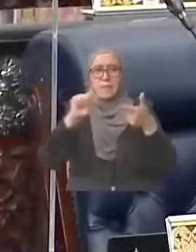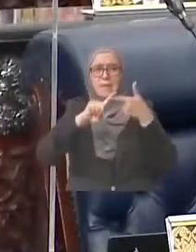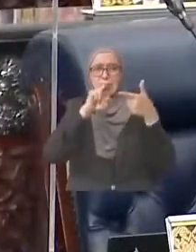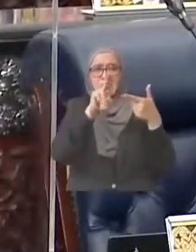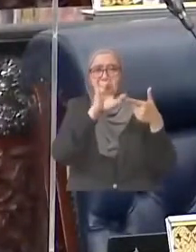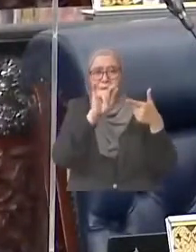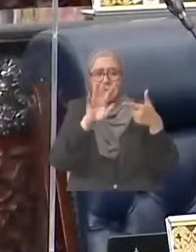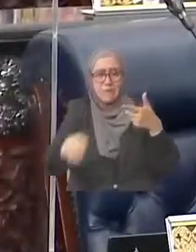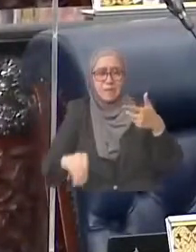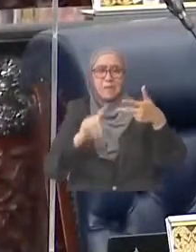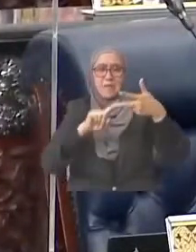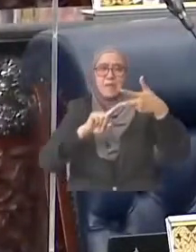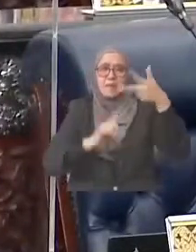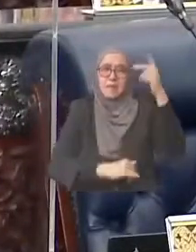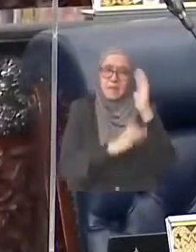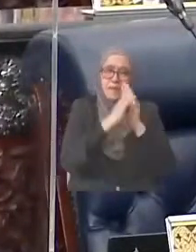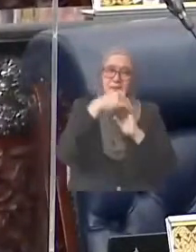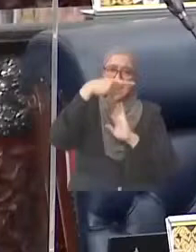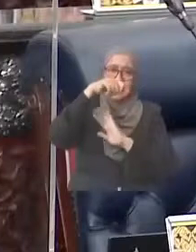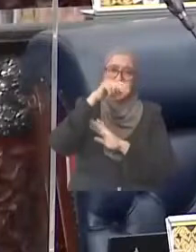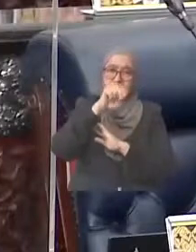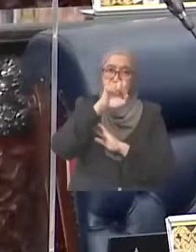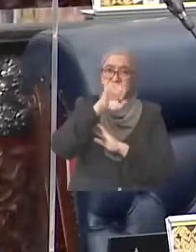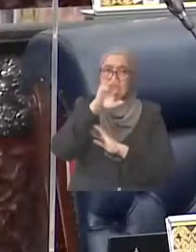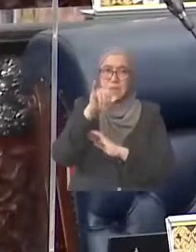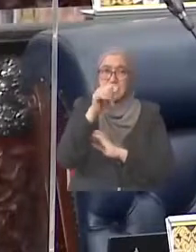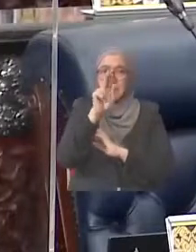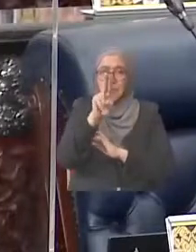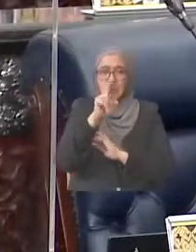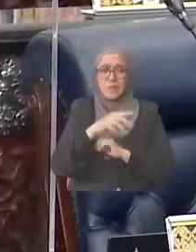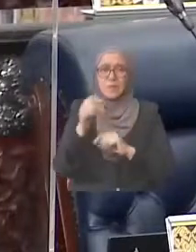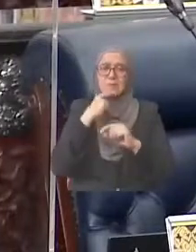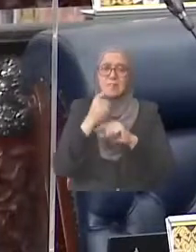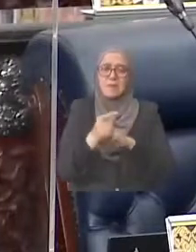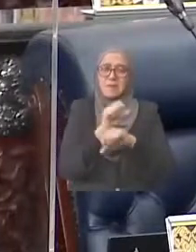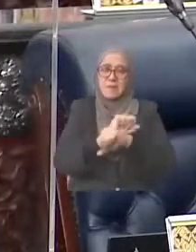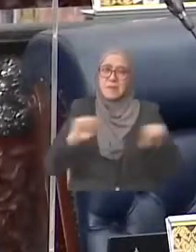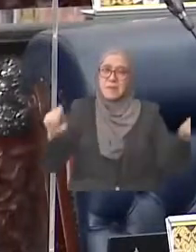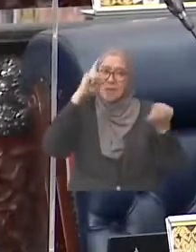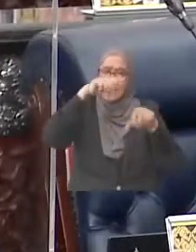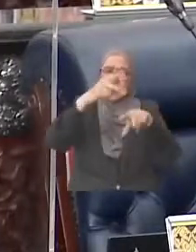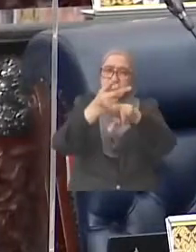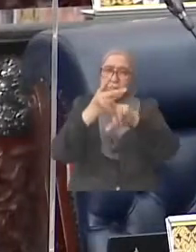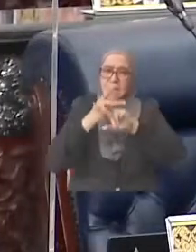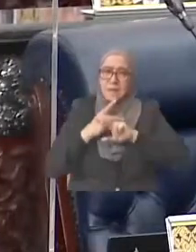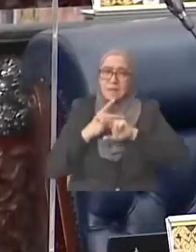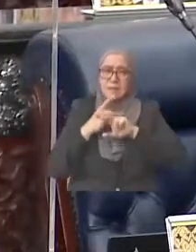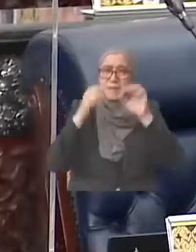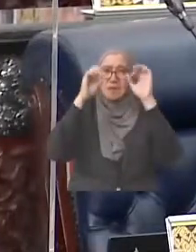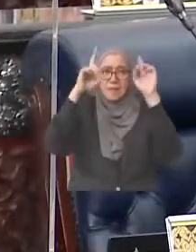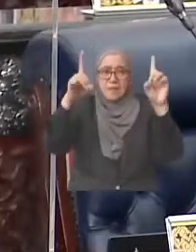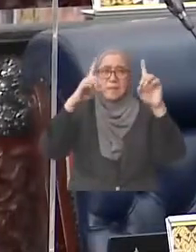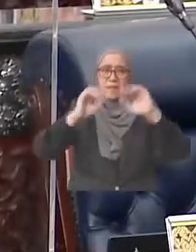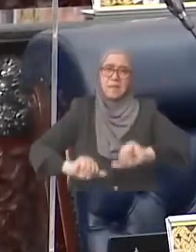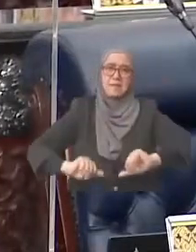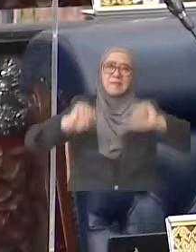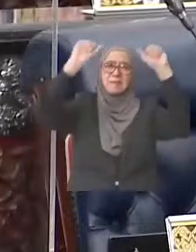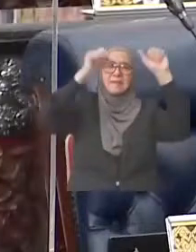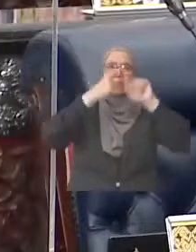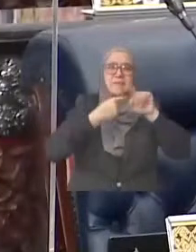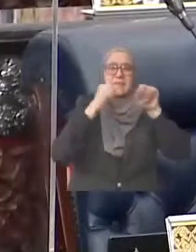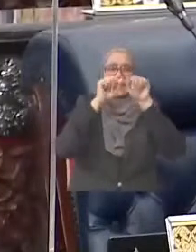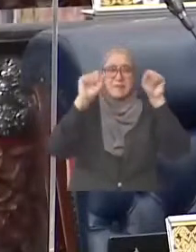yayasan peneraju butuhkan ini disediakan untuk pinjaman pendidikan menaik taraf program sijil the Diploma selain usaha